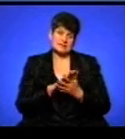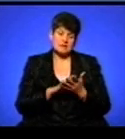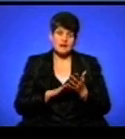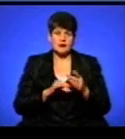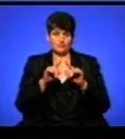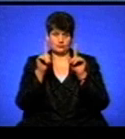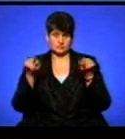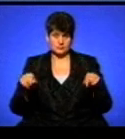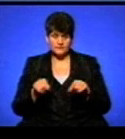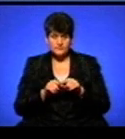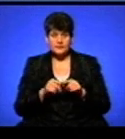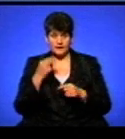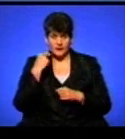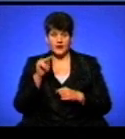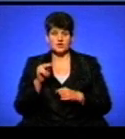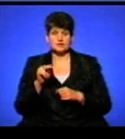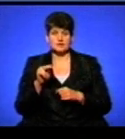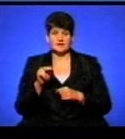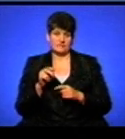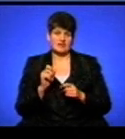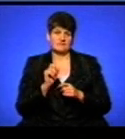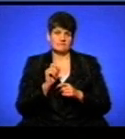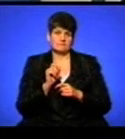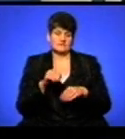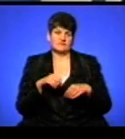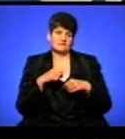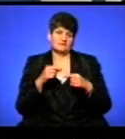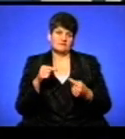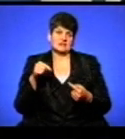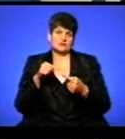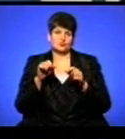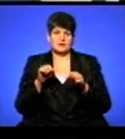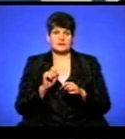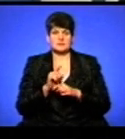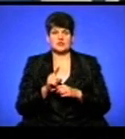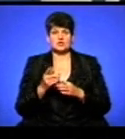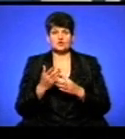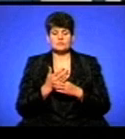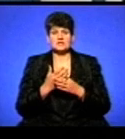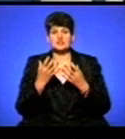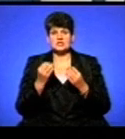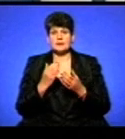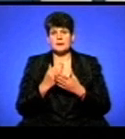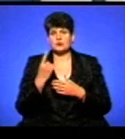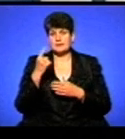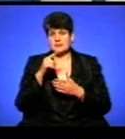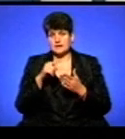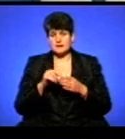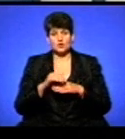декларацією найкраще, і вони визначать право на призначення субсидії. І ще одне запитання маємо. Доброго